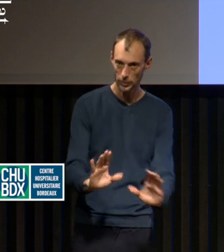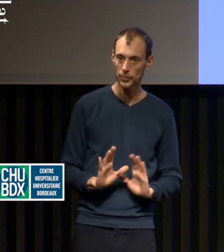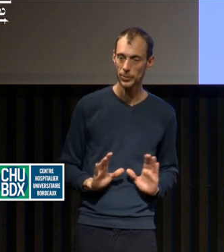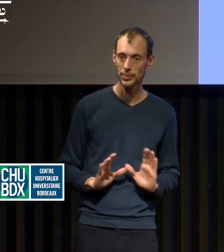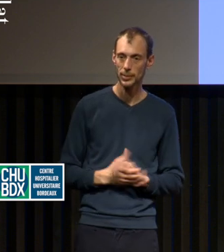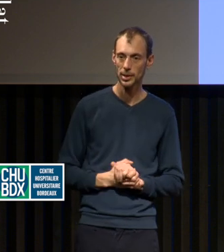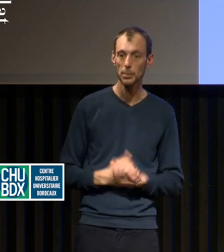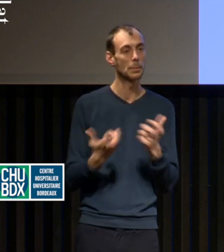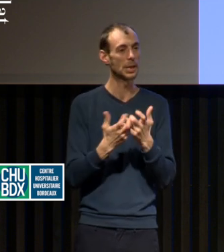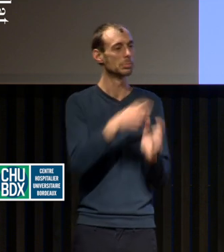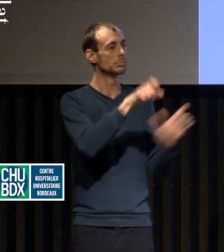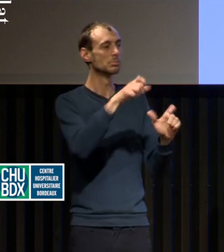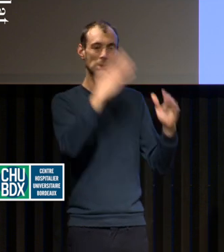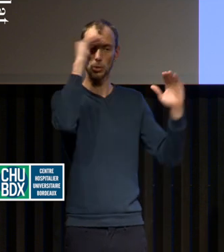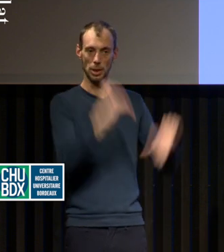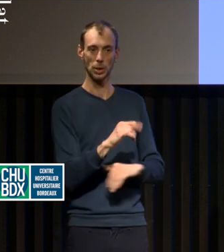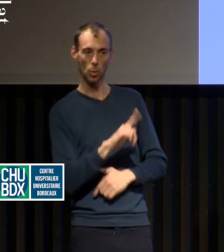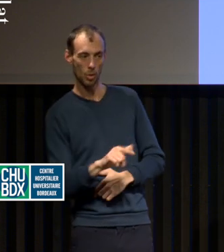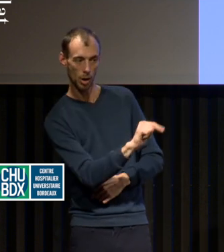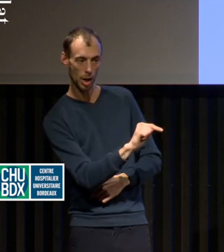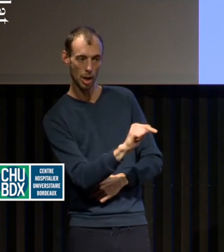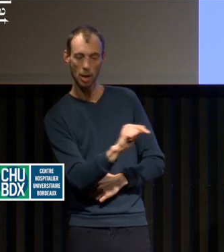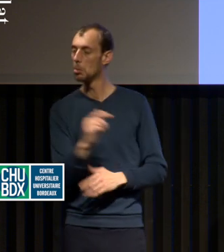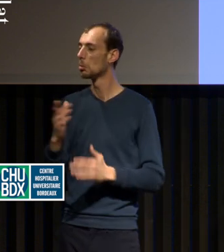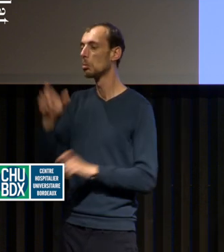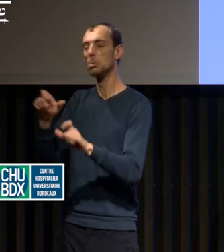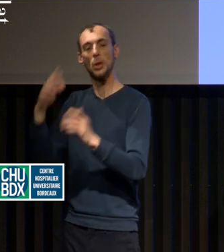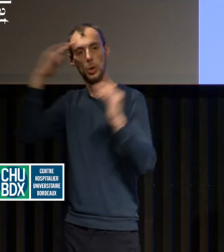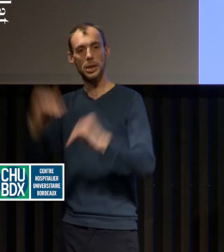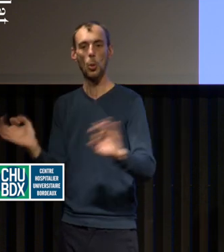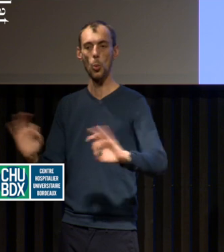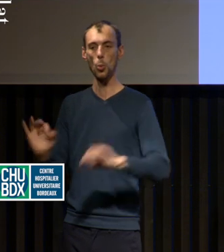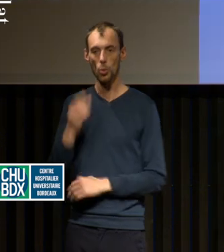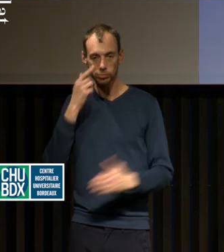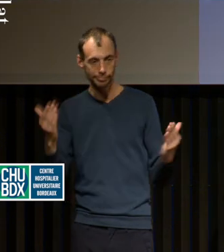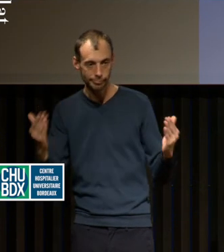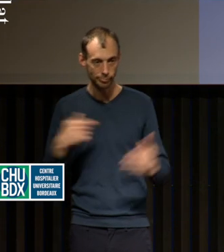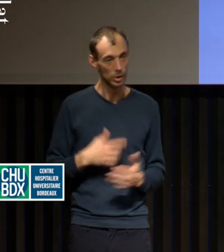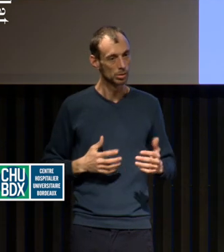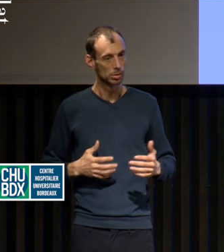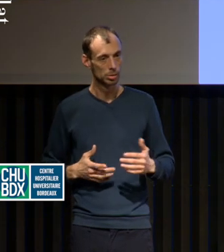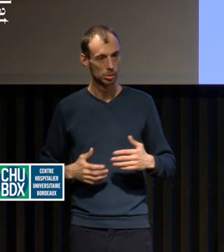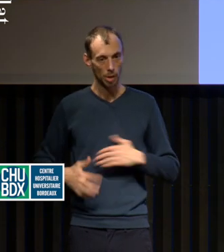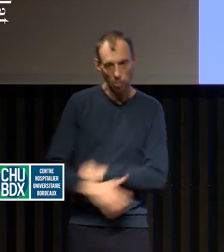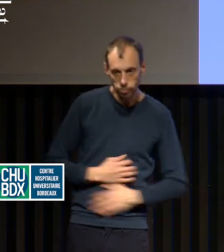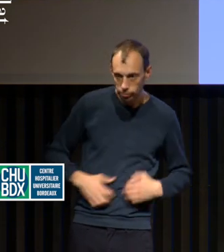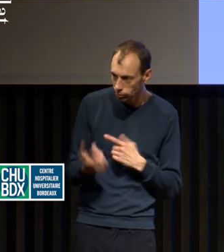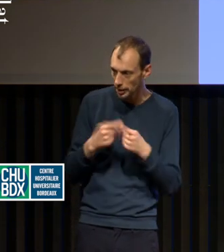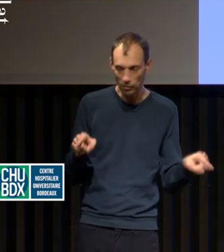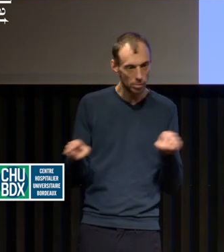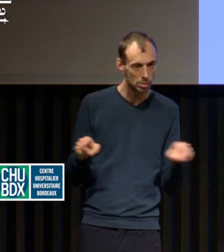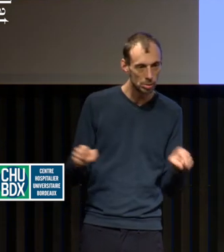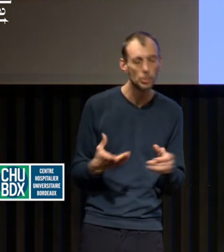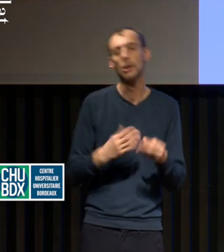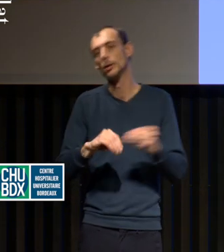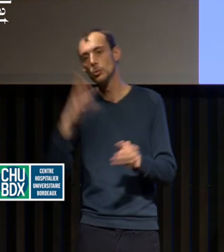une dépression, ils ont un microbiote qui est un petit peu différent de ceux qui n'en ont pas. Ensuite, il y a d'autres maladies, Alzheimer, Parkinson, et puis toutes les allergies que vous